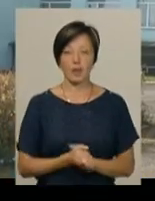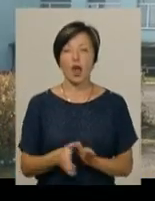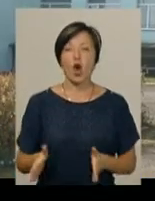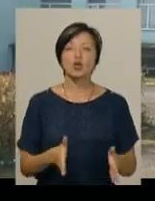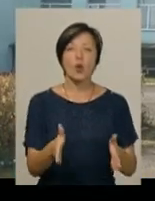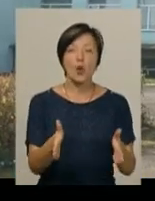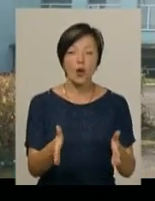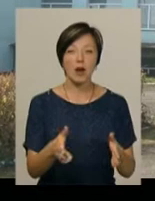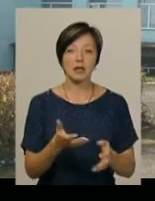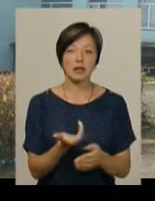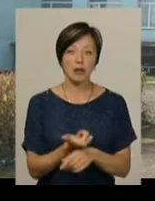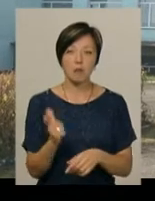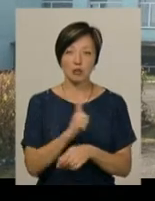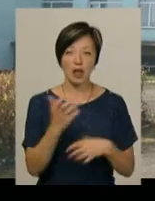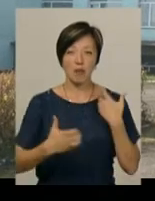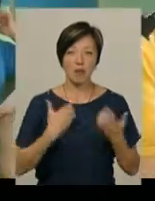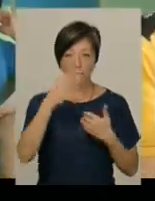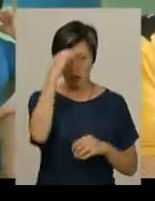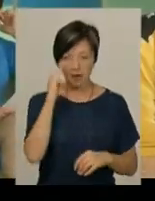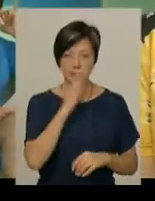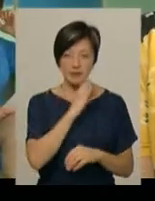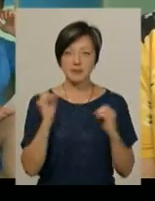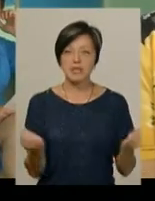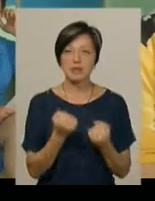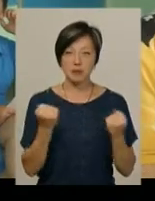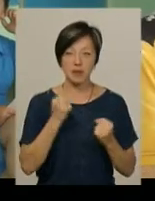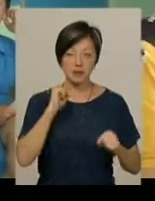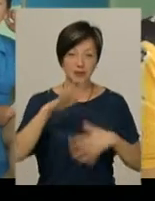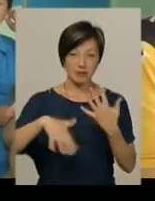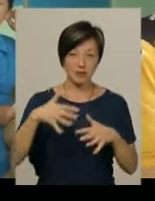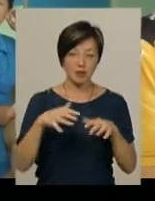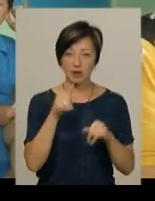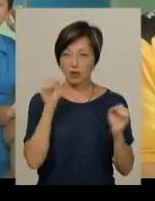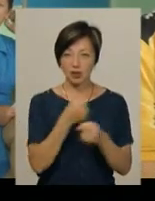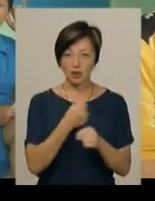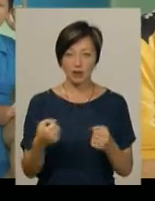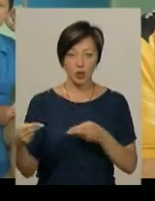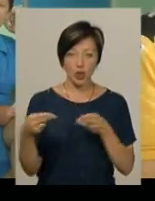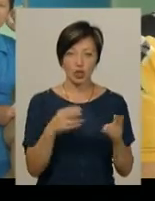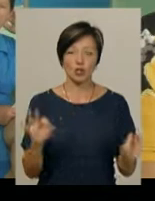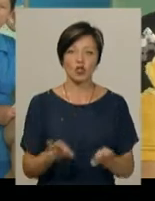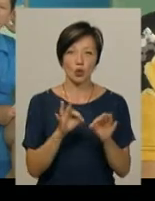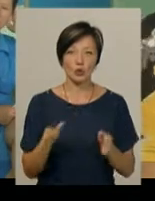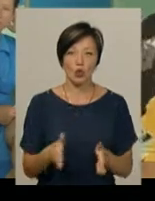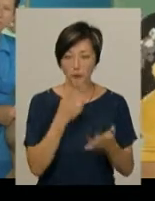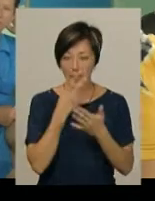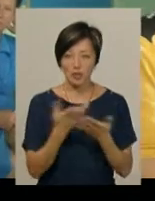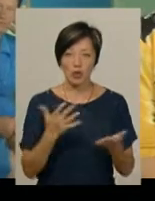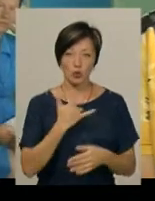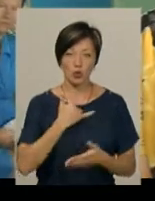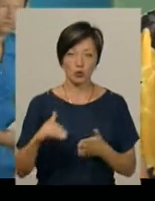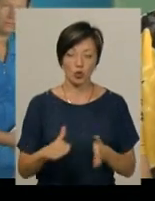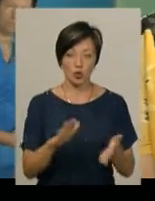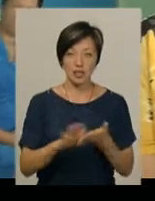шкільним автобусом найбільше непокоїть батьків. В зимі, як нас задує, до нас не може доїхати нічого. Дороги, бачите, яка в нас